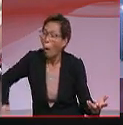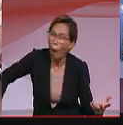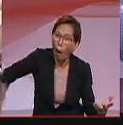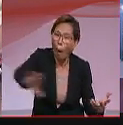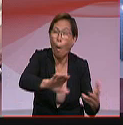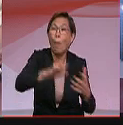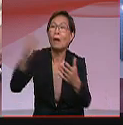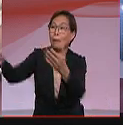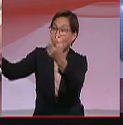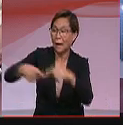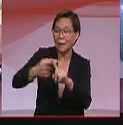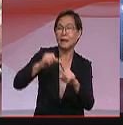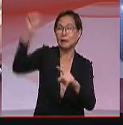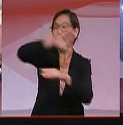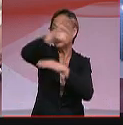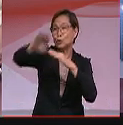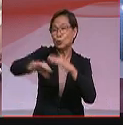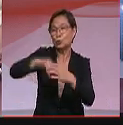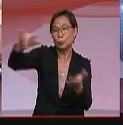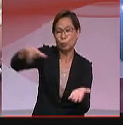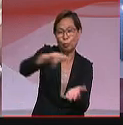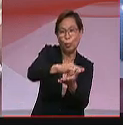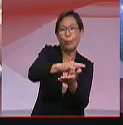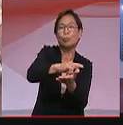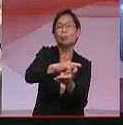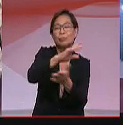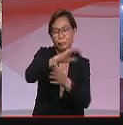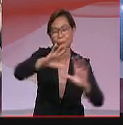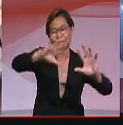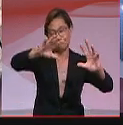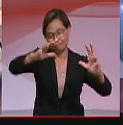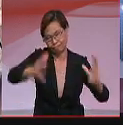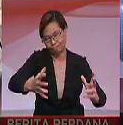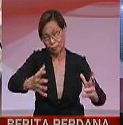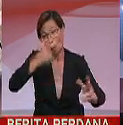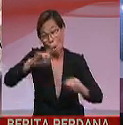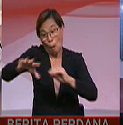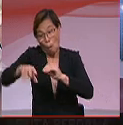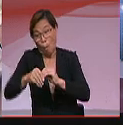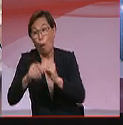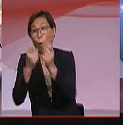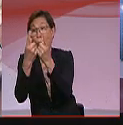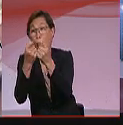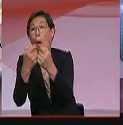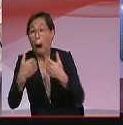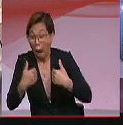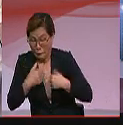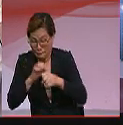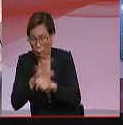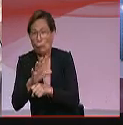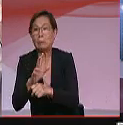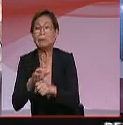dari Sabah di semua pintu masuk domestik dan antarabangsa. Ini susulan tambahan 11 kes positif yang dikesan